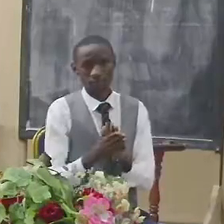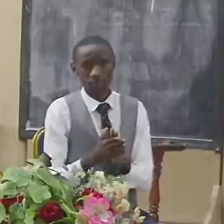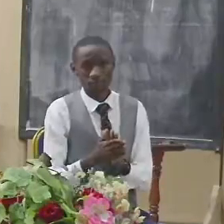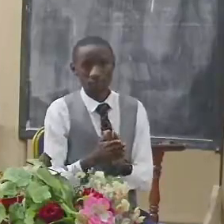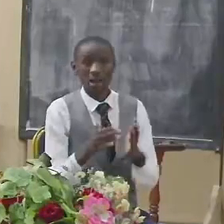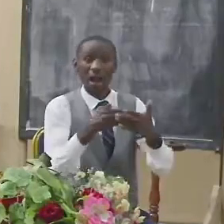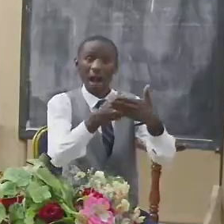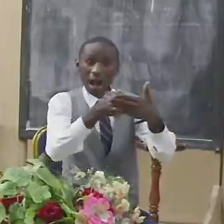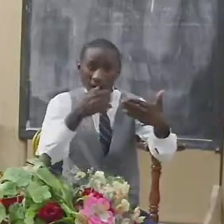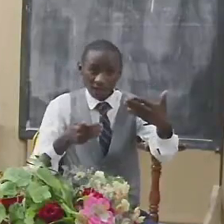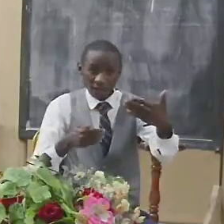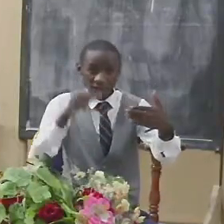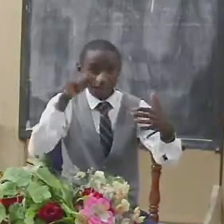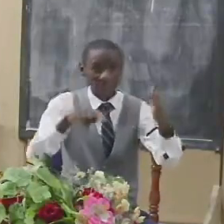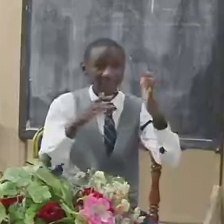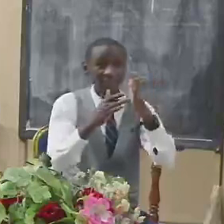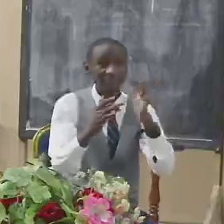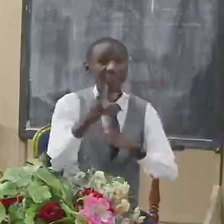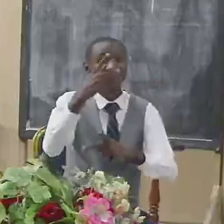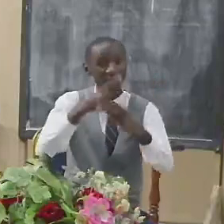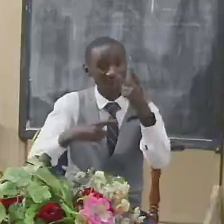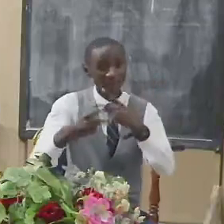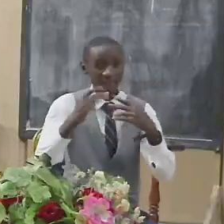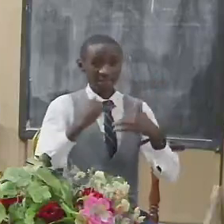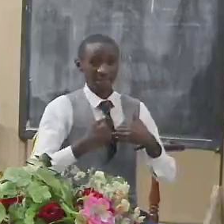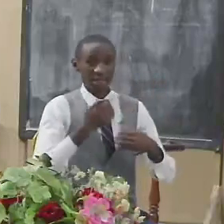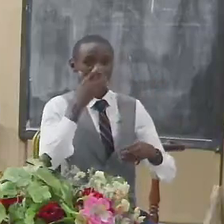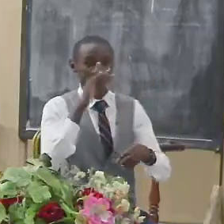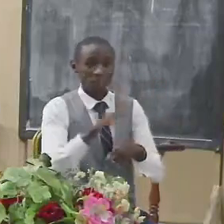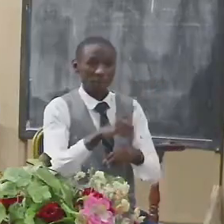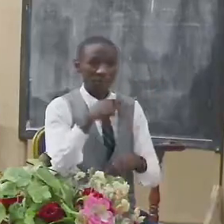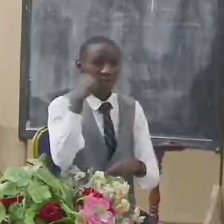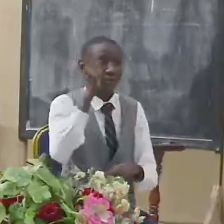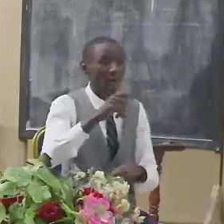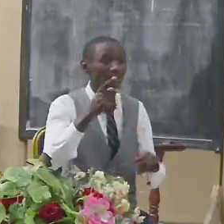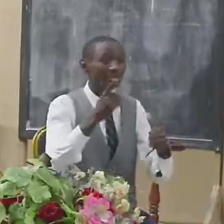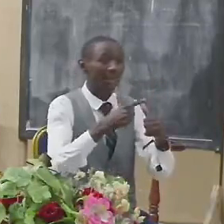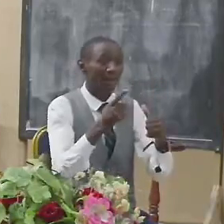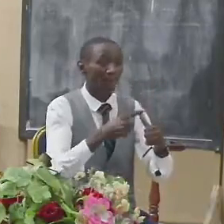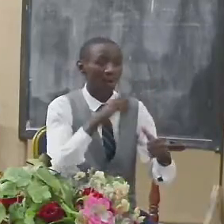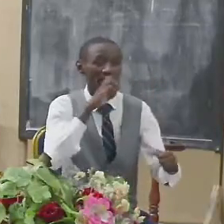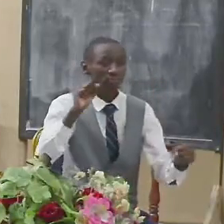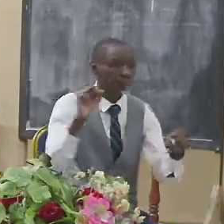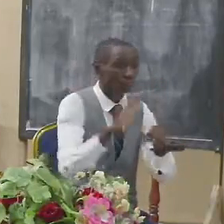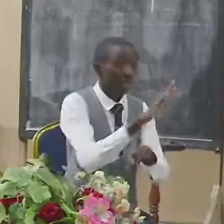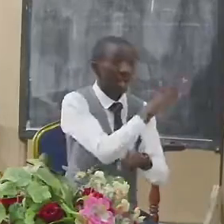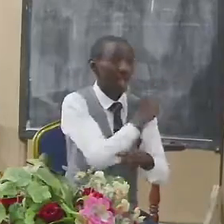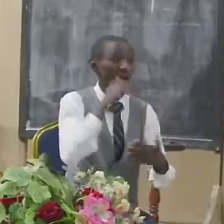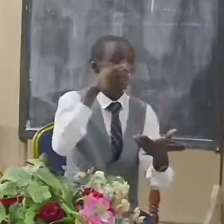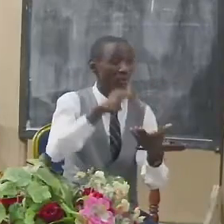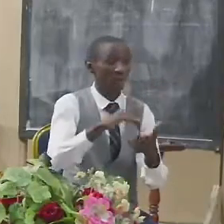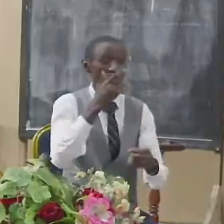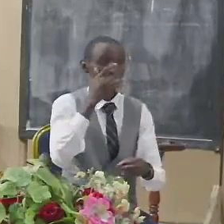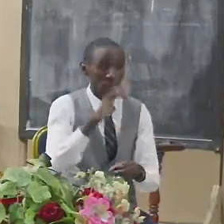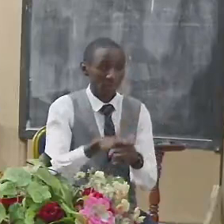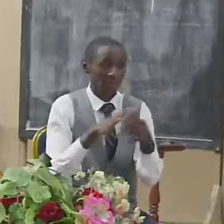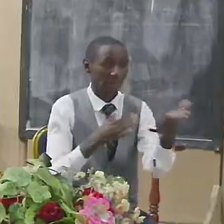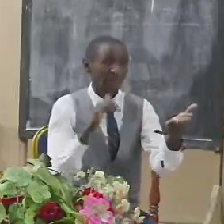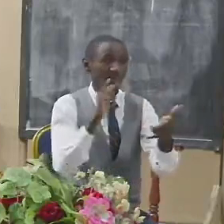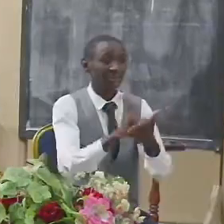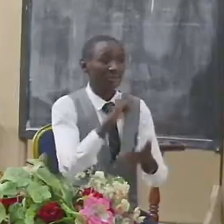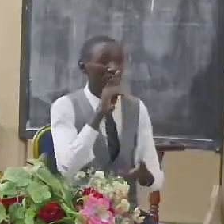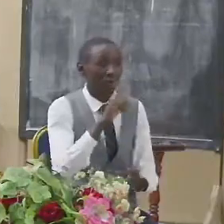le retour de Christ, il y a des promesses qui doivent se réaliser. Et ces promesses, c'est le